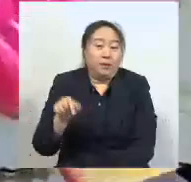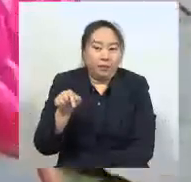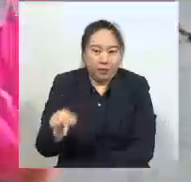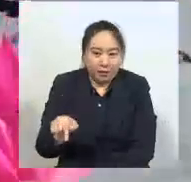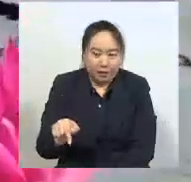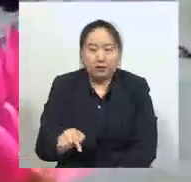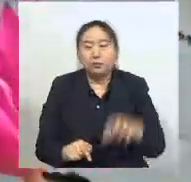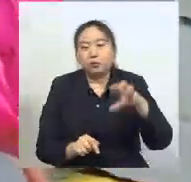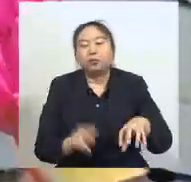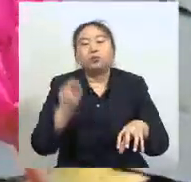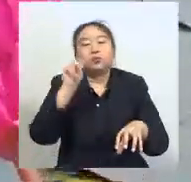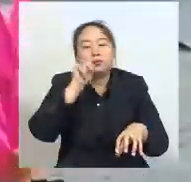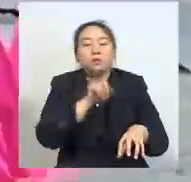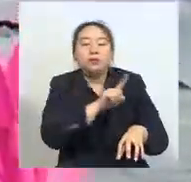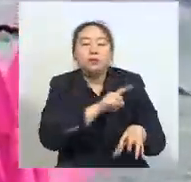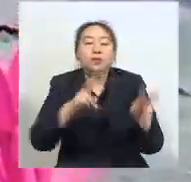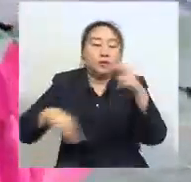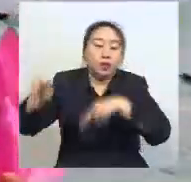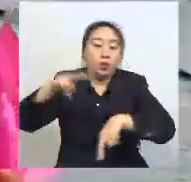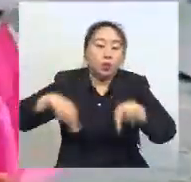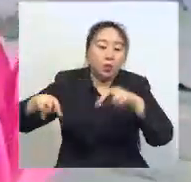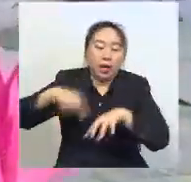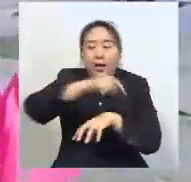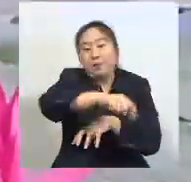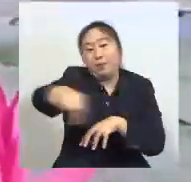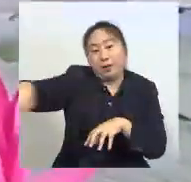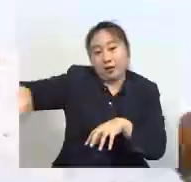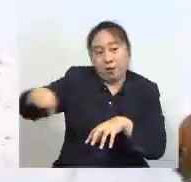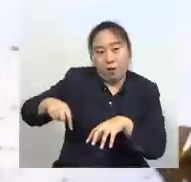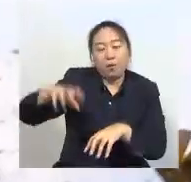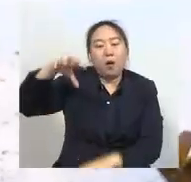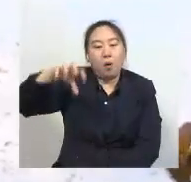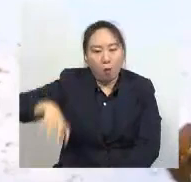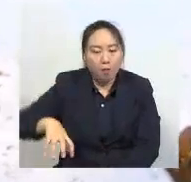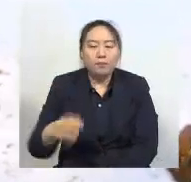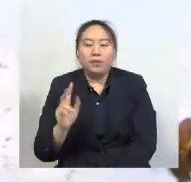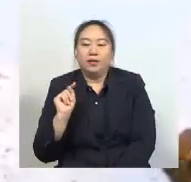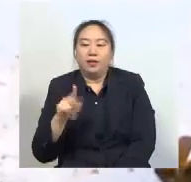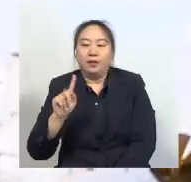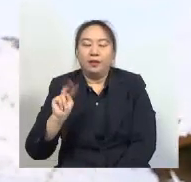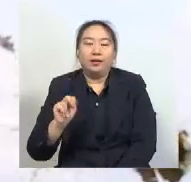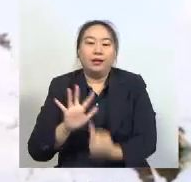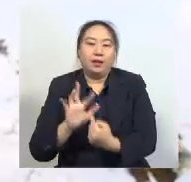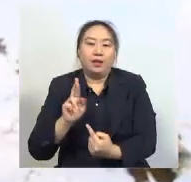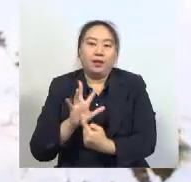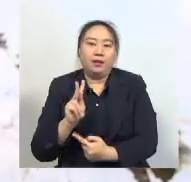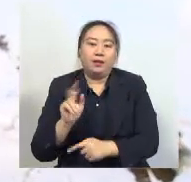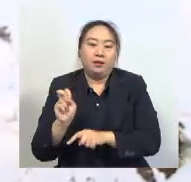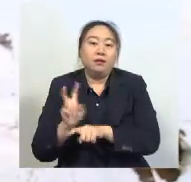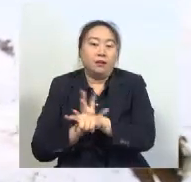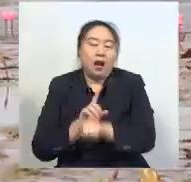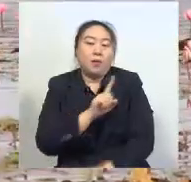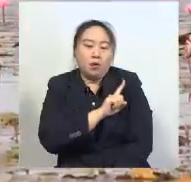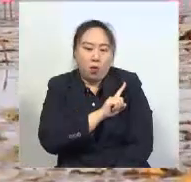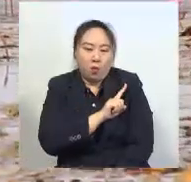แลของกรมชลประทานและพื้นที่โดยรอบอยู่ในความรับผิดชอบของกรมธนารักษ์ทุกปีชาวบ้านในพื้นที่ต่